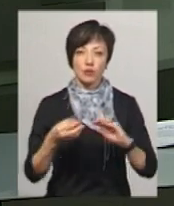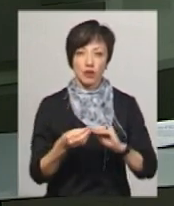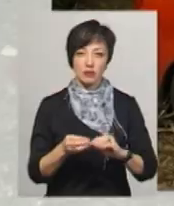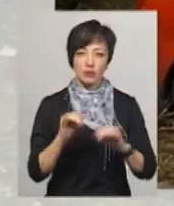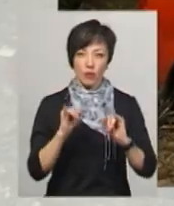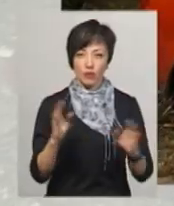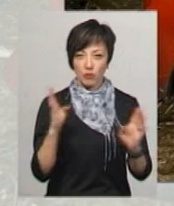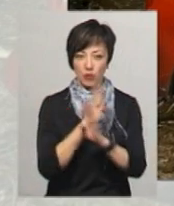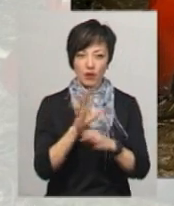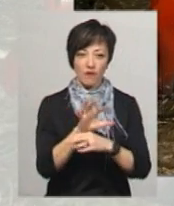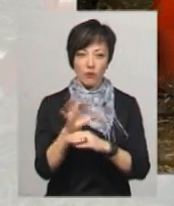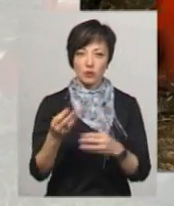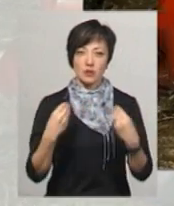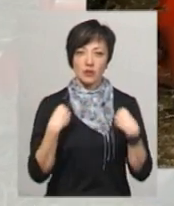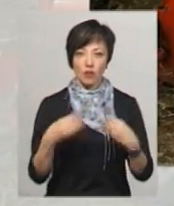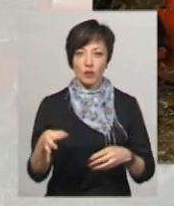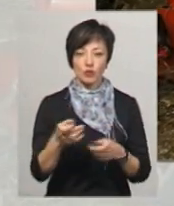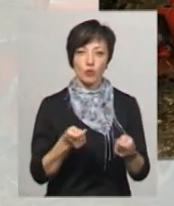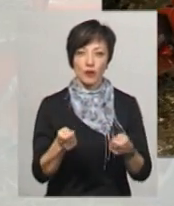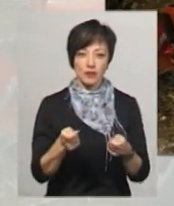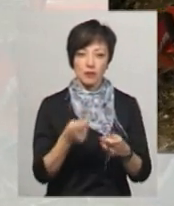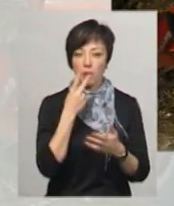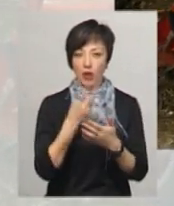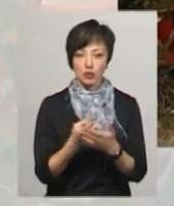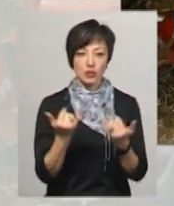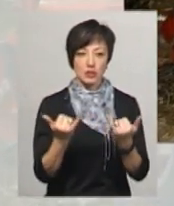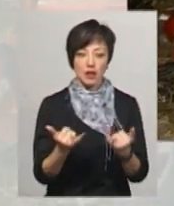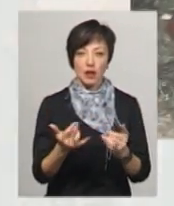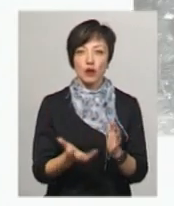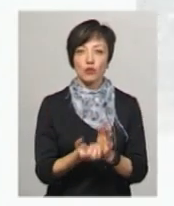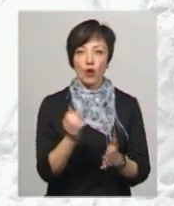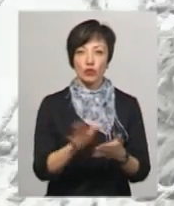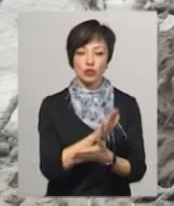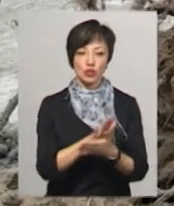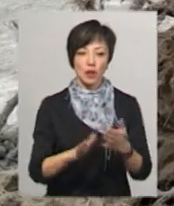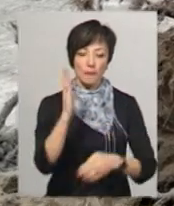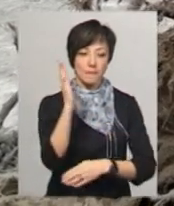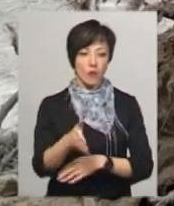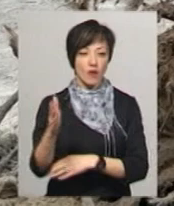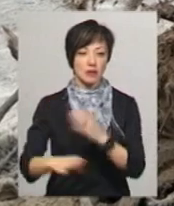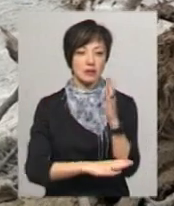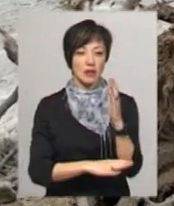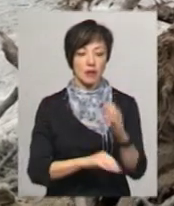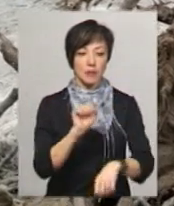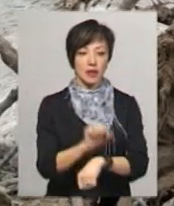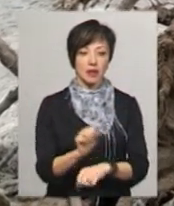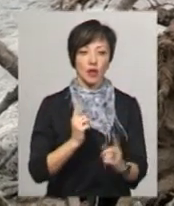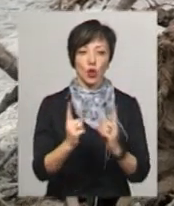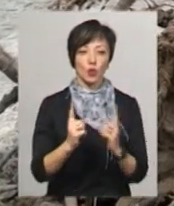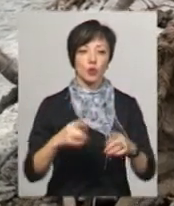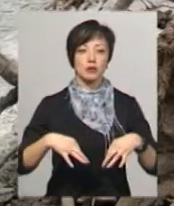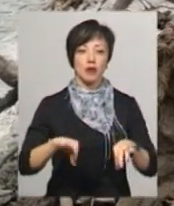На фотографіях, які нам надали в обласному управлінні, ви зараз бачите, як рятувальники розчищали повалені дерева, що перекрили рух